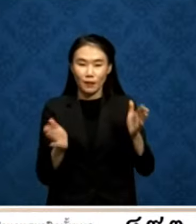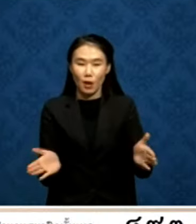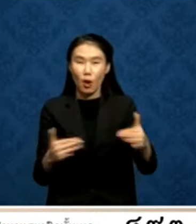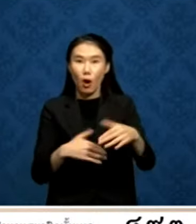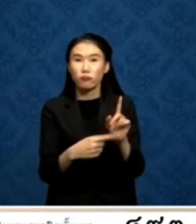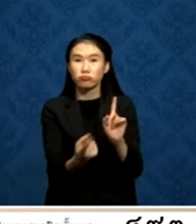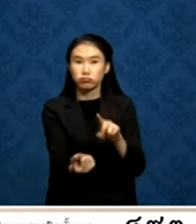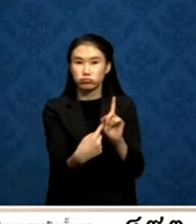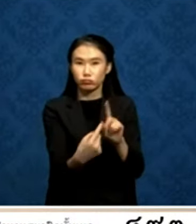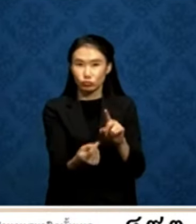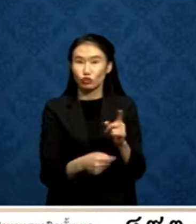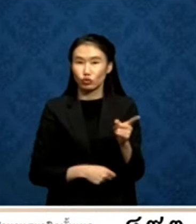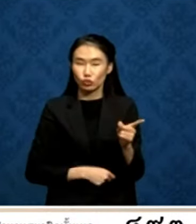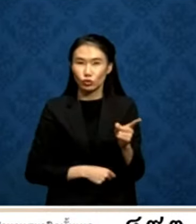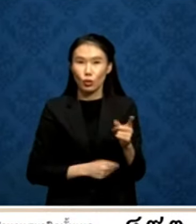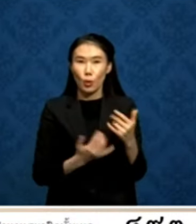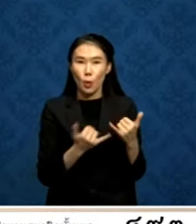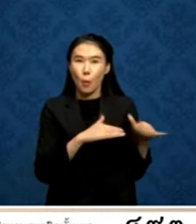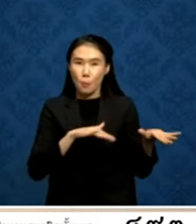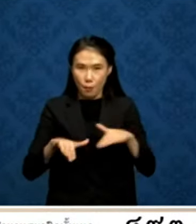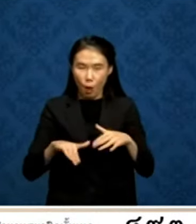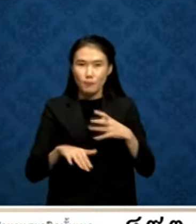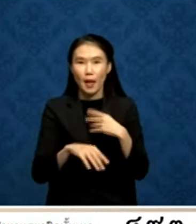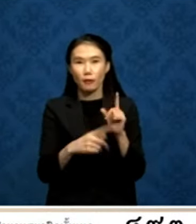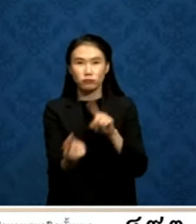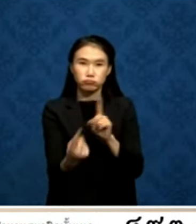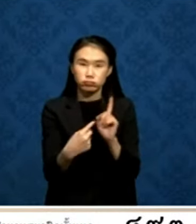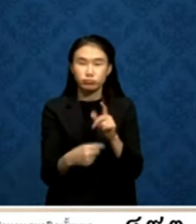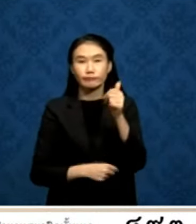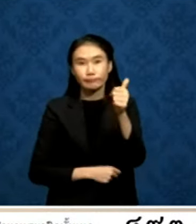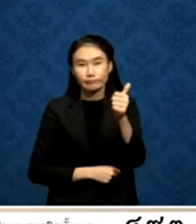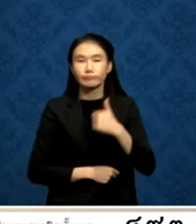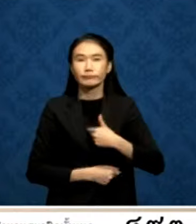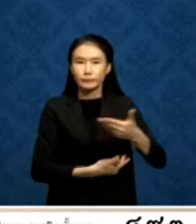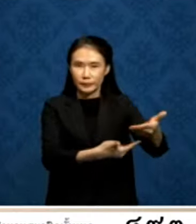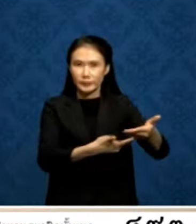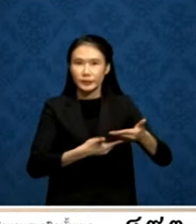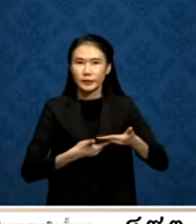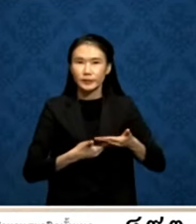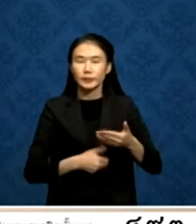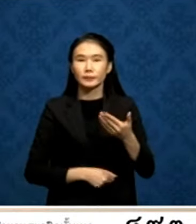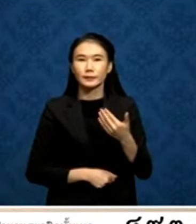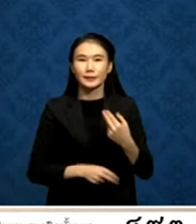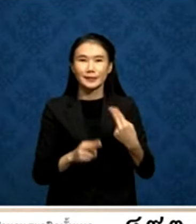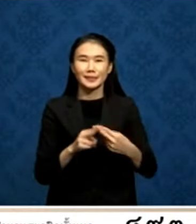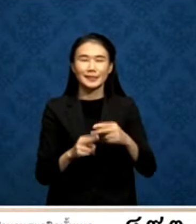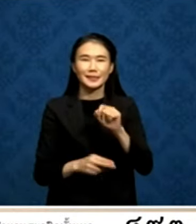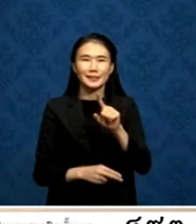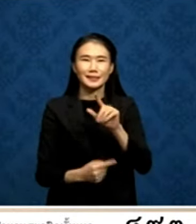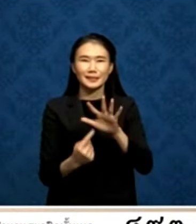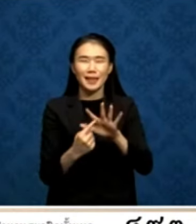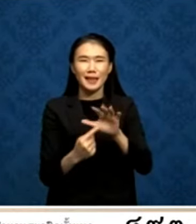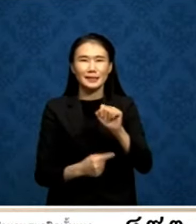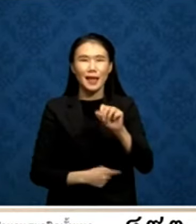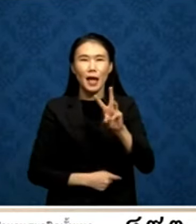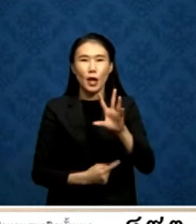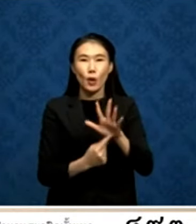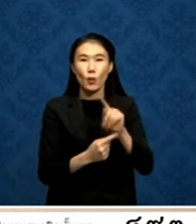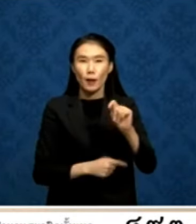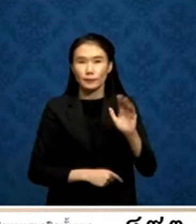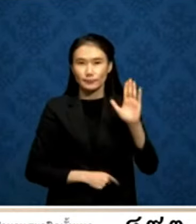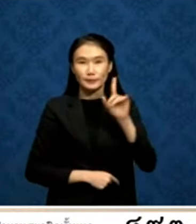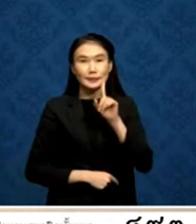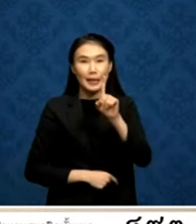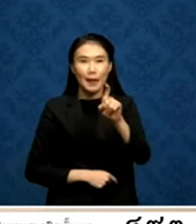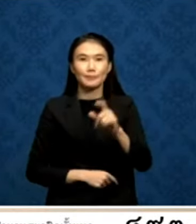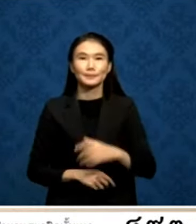ว่าการกระทรวงคลังมาพร้อมที่จะตอบแล้วนะครับผมขอเชิญคุณศาสวัตรคุ้มคงครับถามได้ครับ